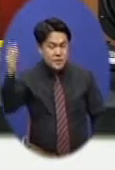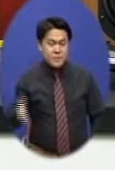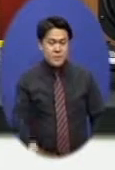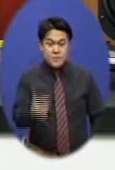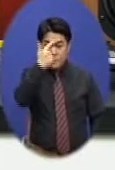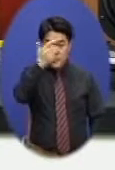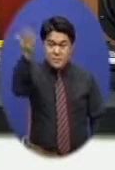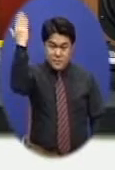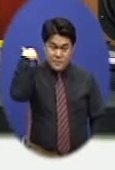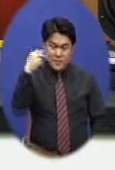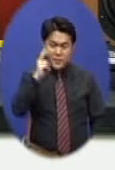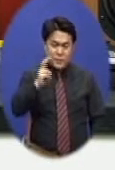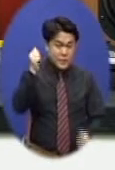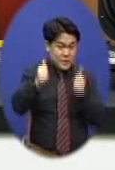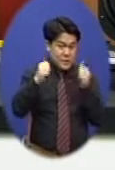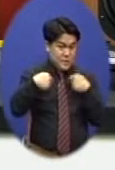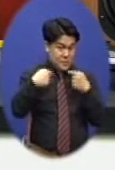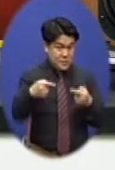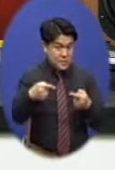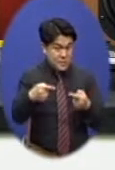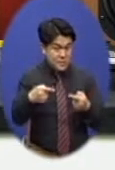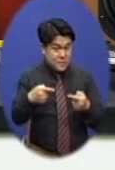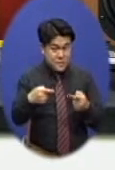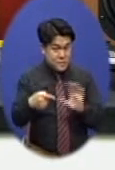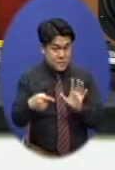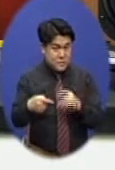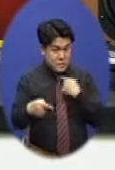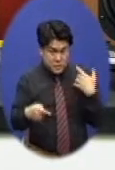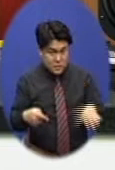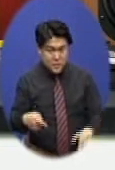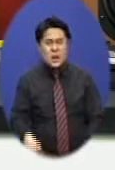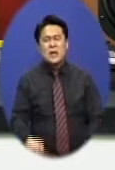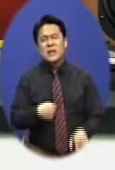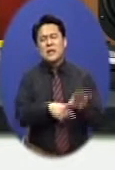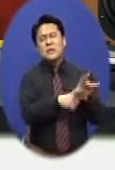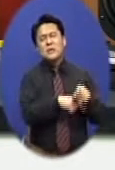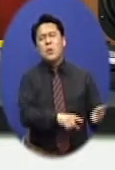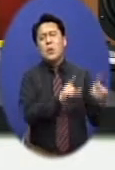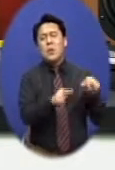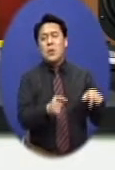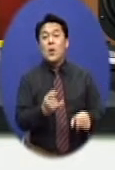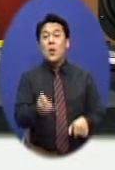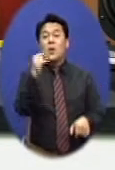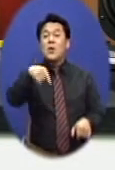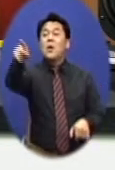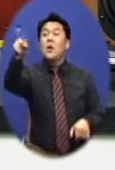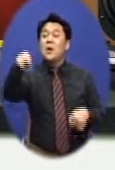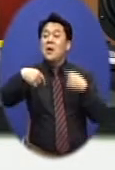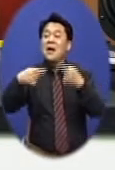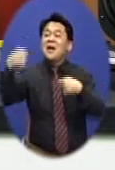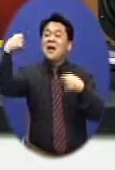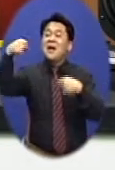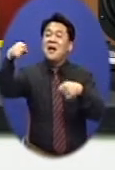막 콩쿨이라고 했잖아요. 그런데 막 했어요. 그런데도 못 나가시고 시골에서 네. 언니가 나가는 거